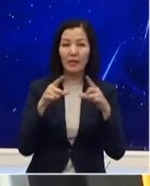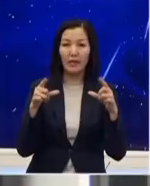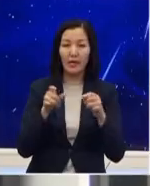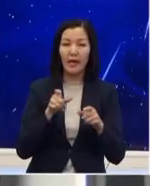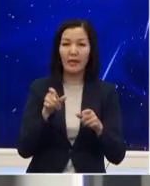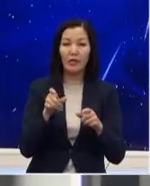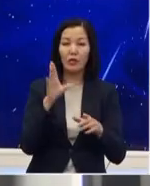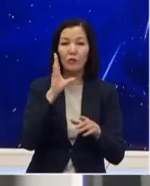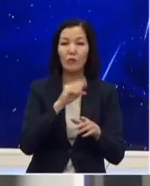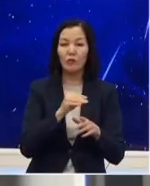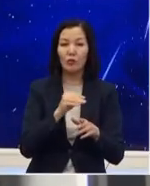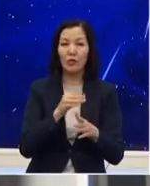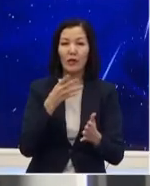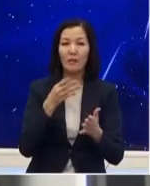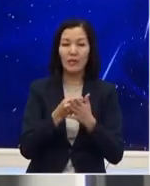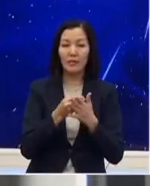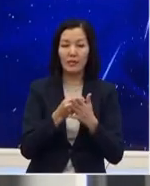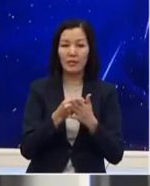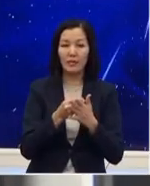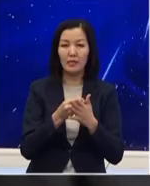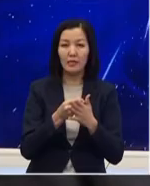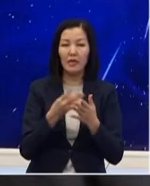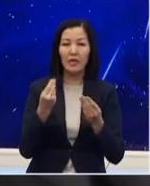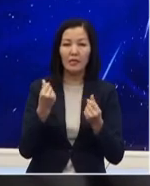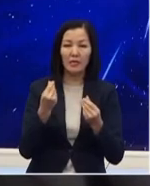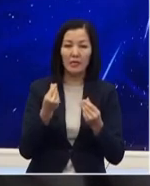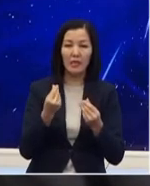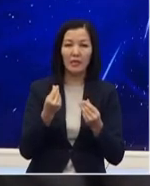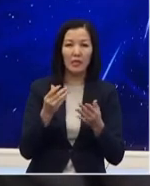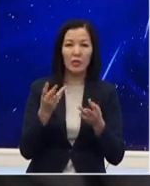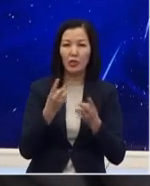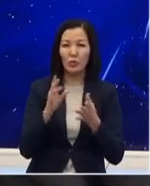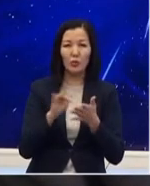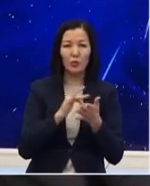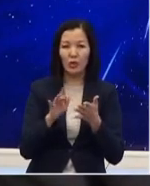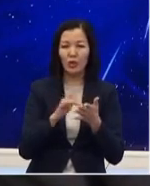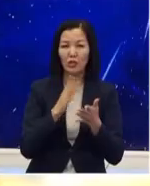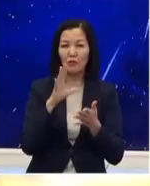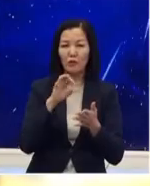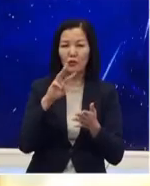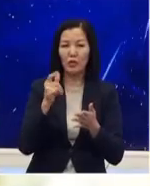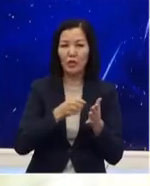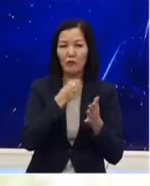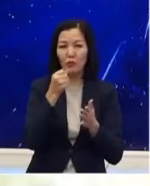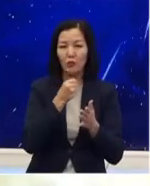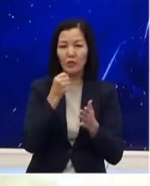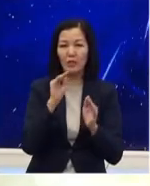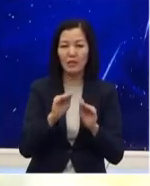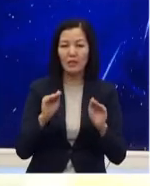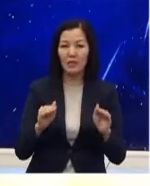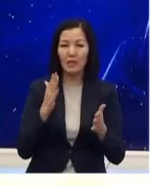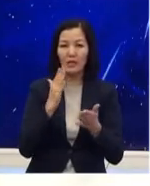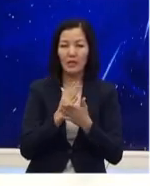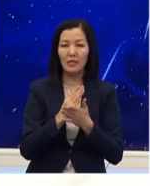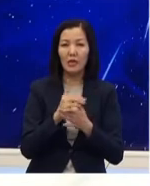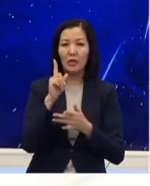Алимпэй можно будет избежать излишней суматохи с пересчитыванием наличных. Стоимость карты 500 тенге для взрослых. Для детей действует скидка